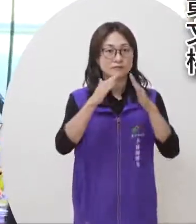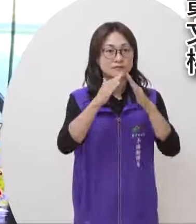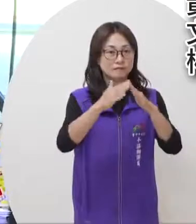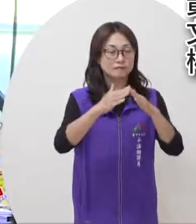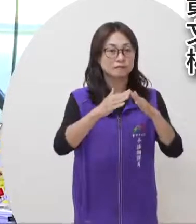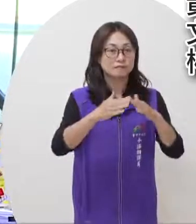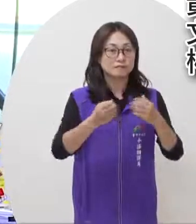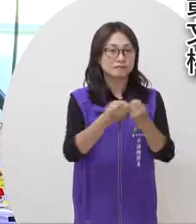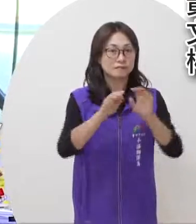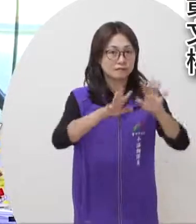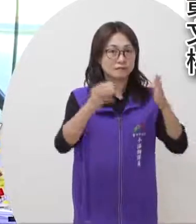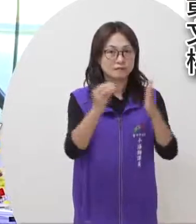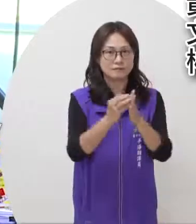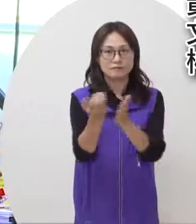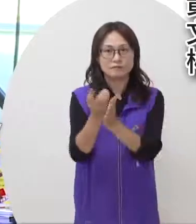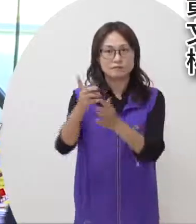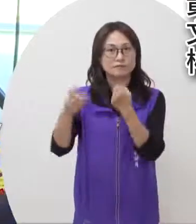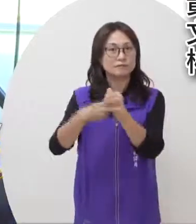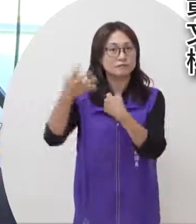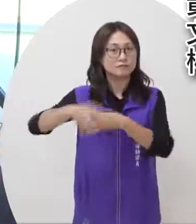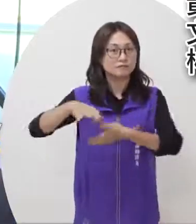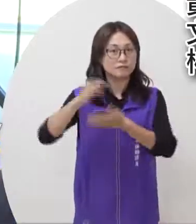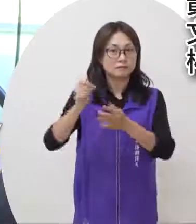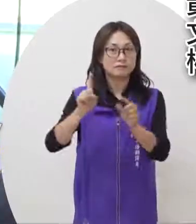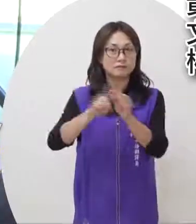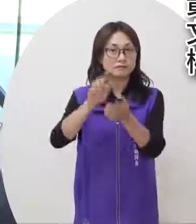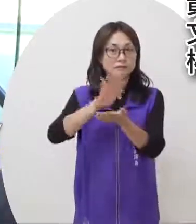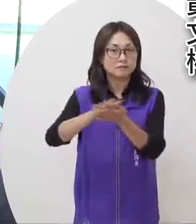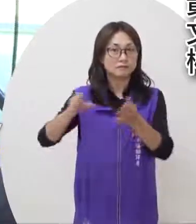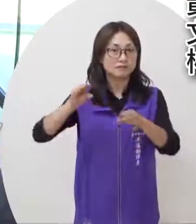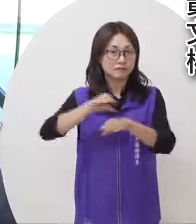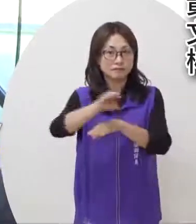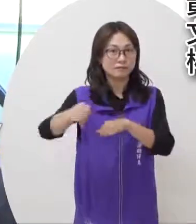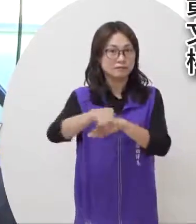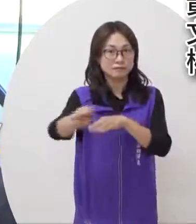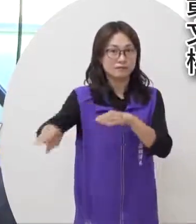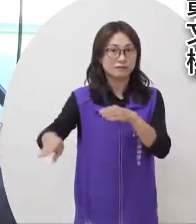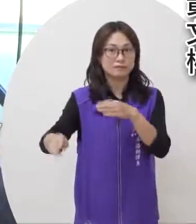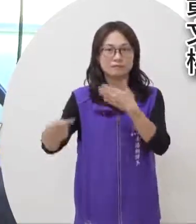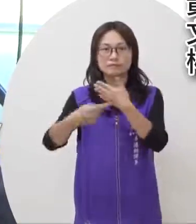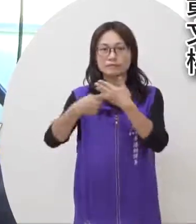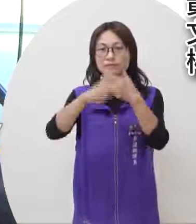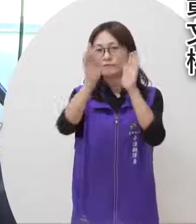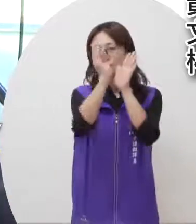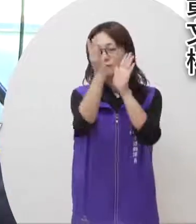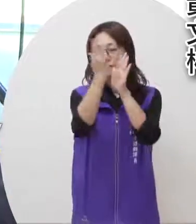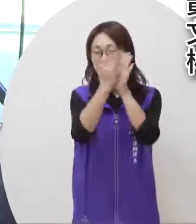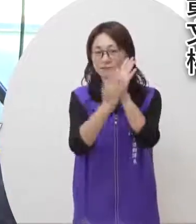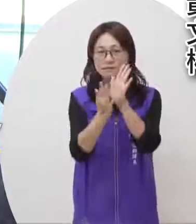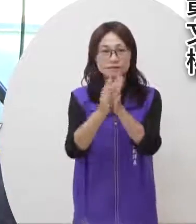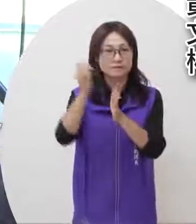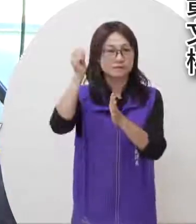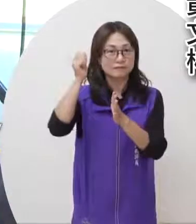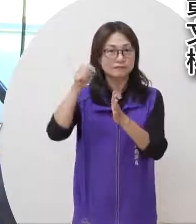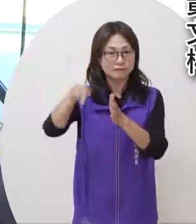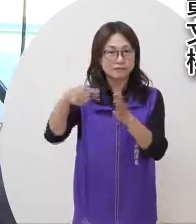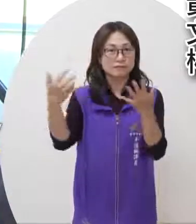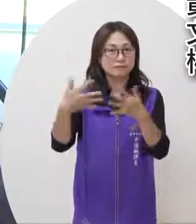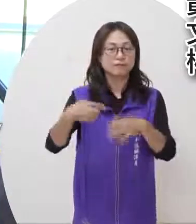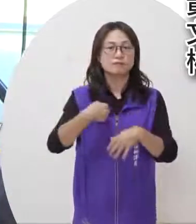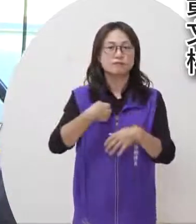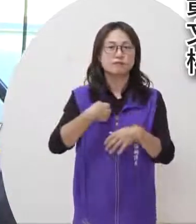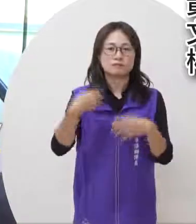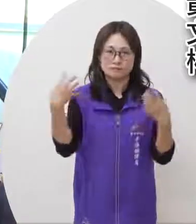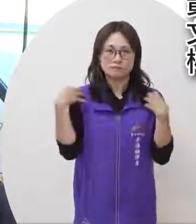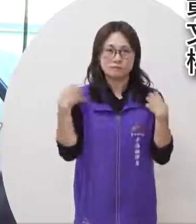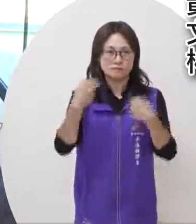那个中义里长提到说中清交流道入口意向的问题啊，那这个部分是由都发局来做一个规